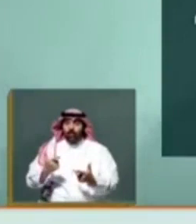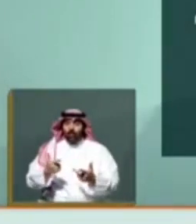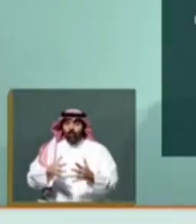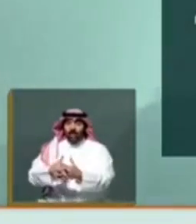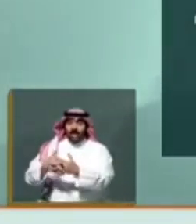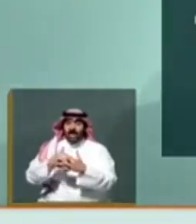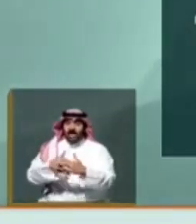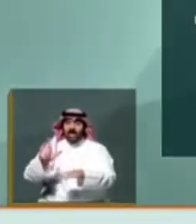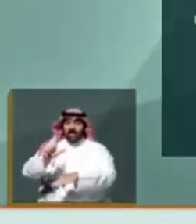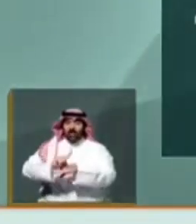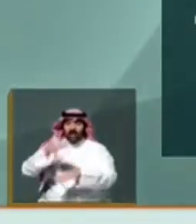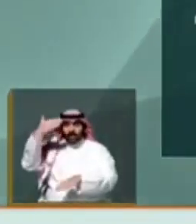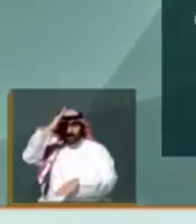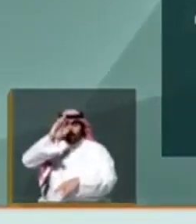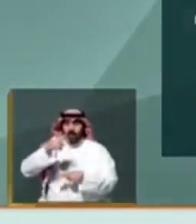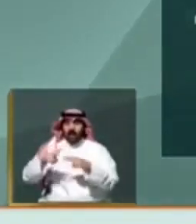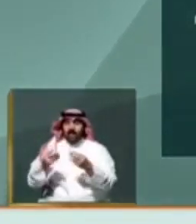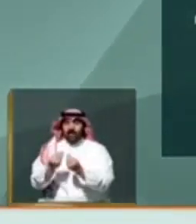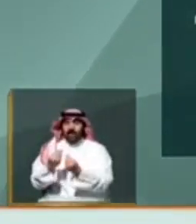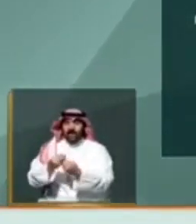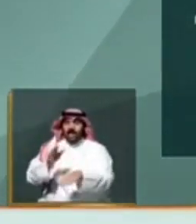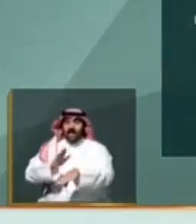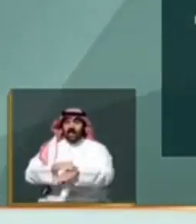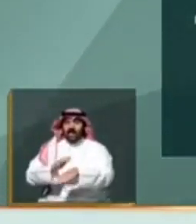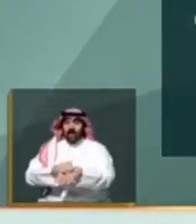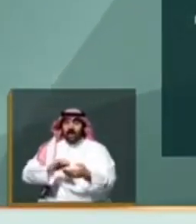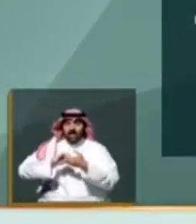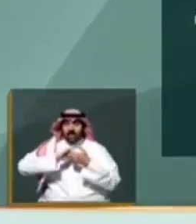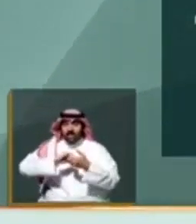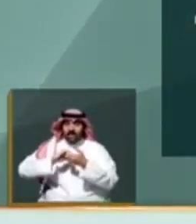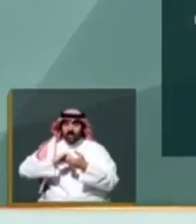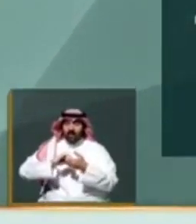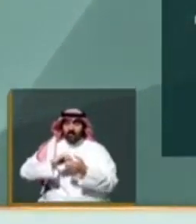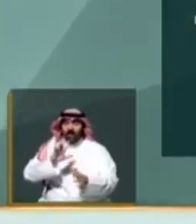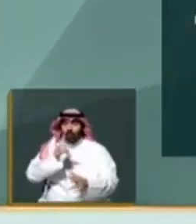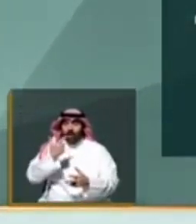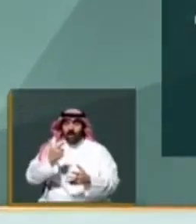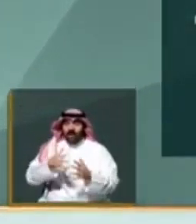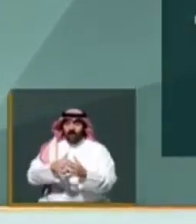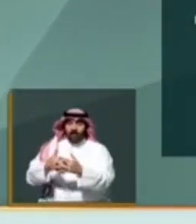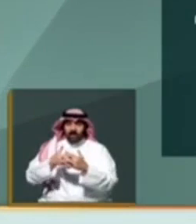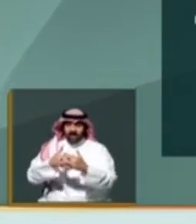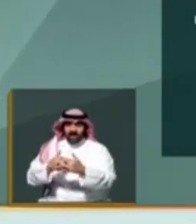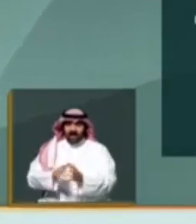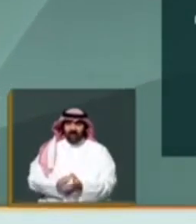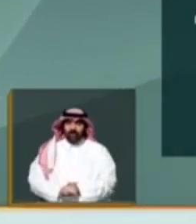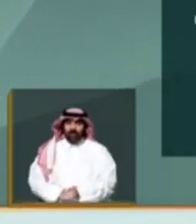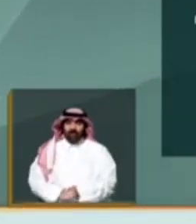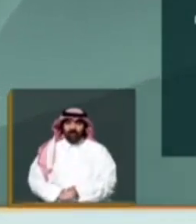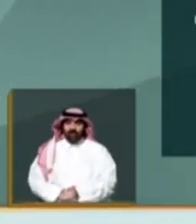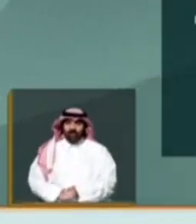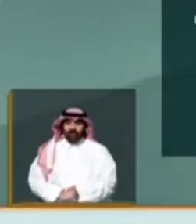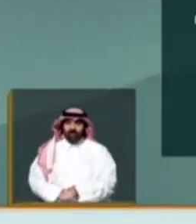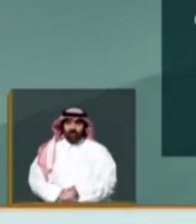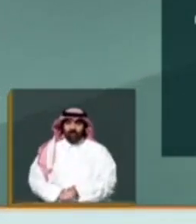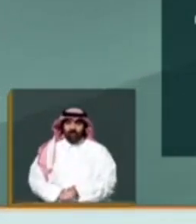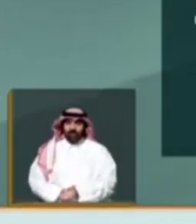المتحدة الأمريكية دونالد ترامب وطلب الأصدقاء في الولايات المتحدة.